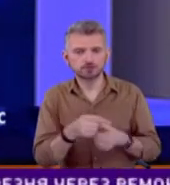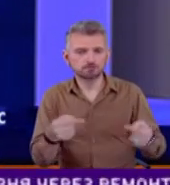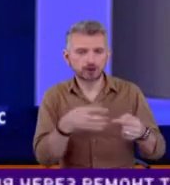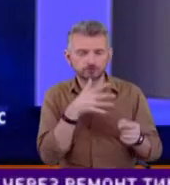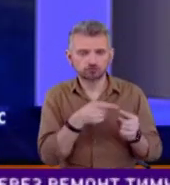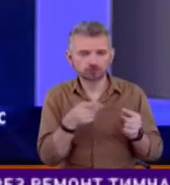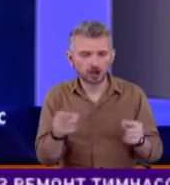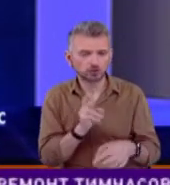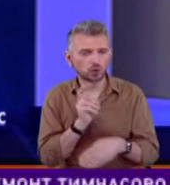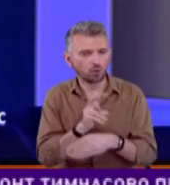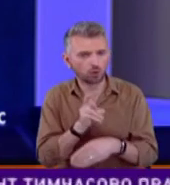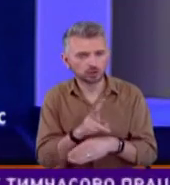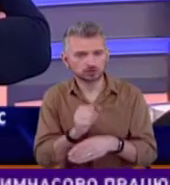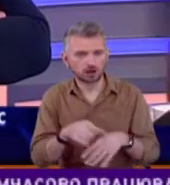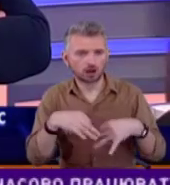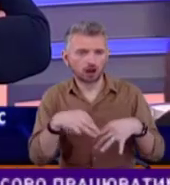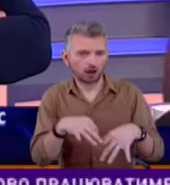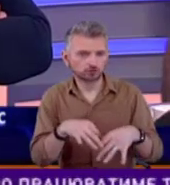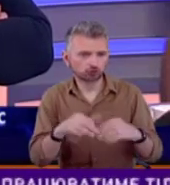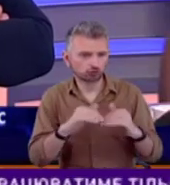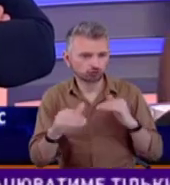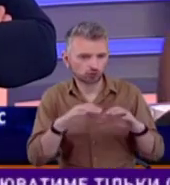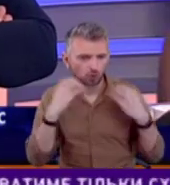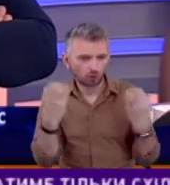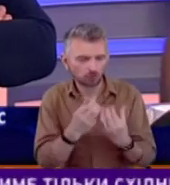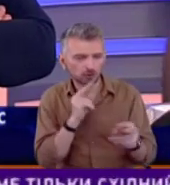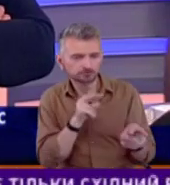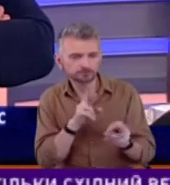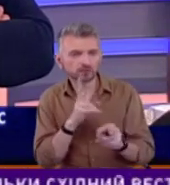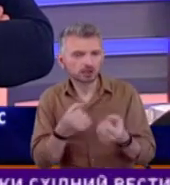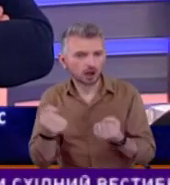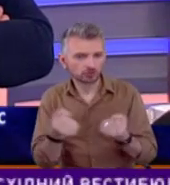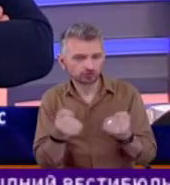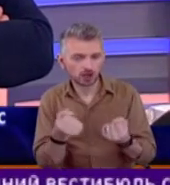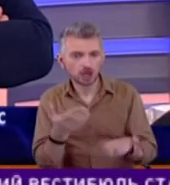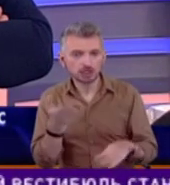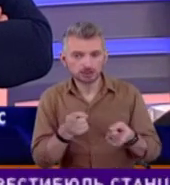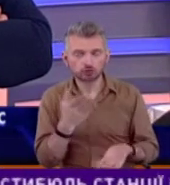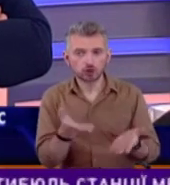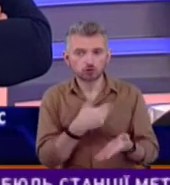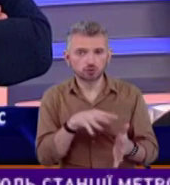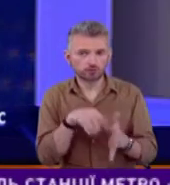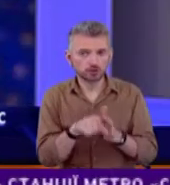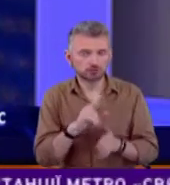час ходить на автодроми, там відслідковують, як він їздить. І це дійсно, якщо ми вводимо